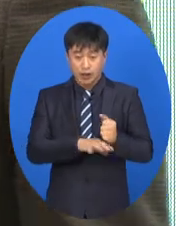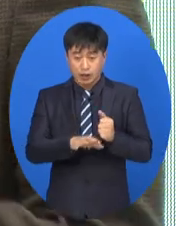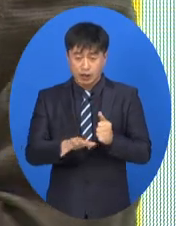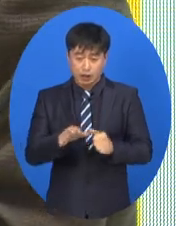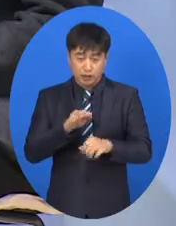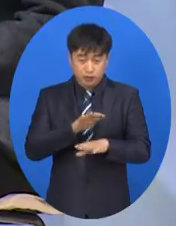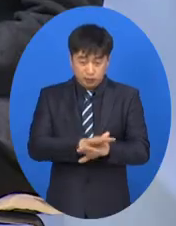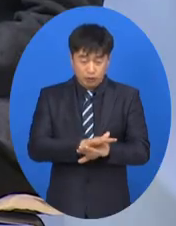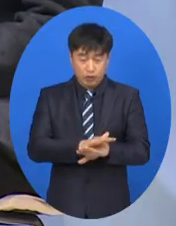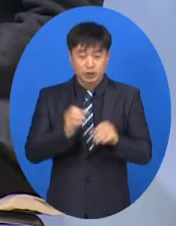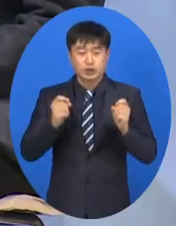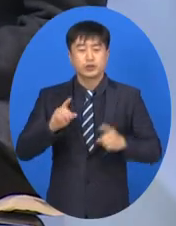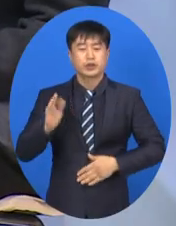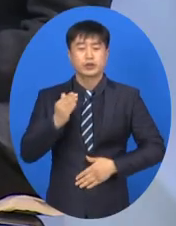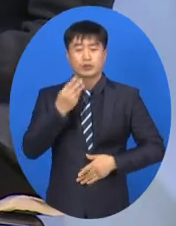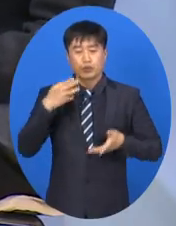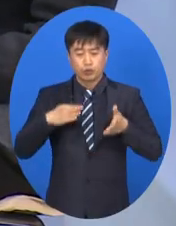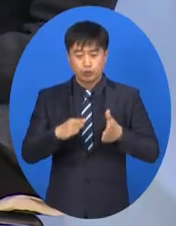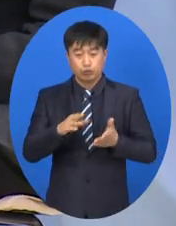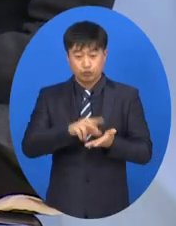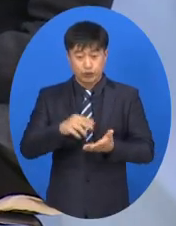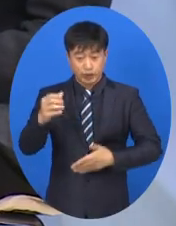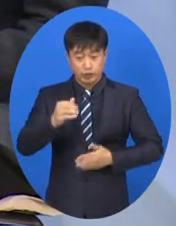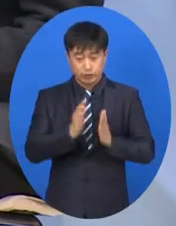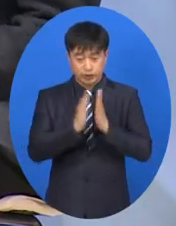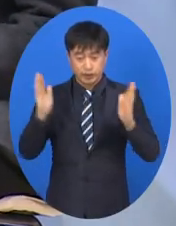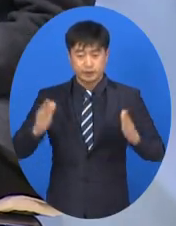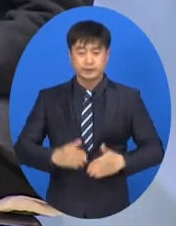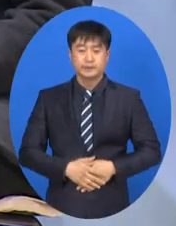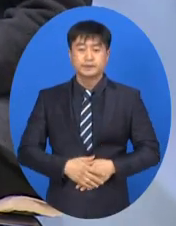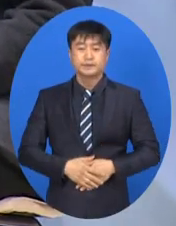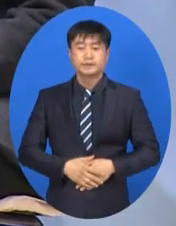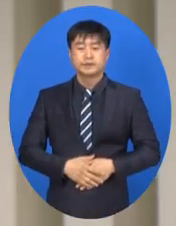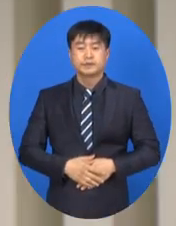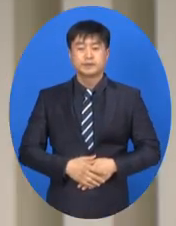다양성이 기회가 되는 경기도라는 큰 주제를 토대로 진행됐습니다.